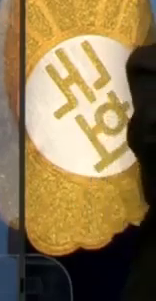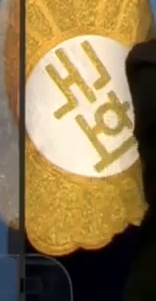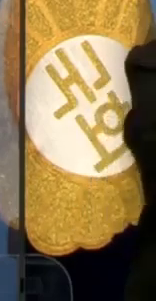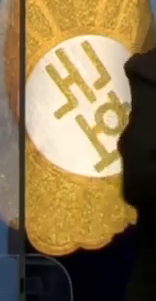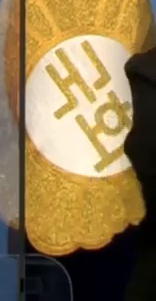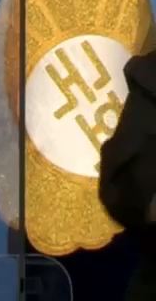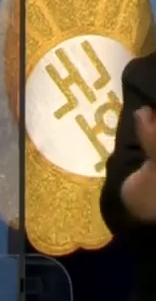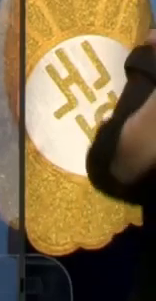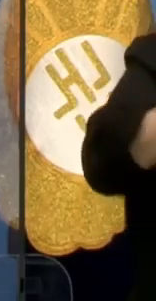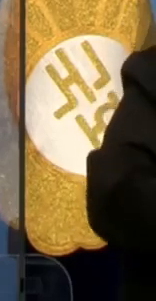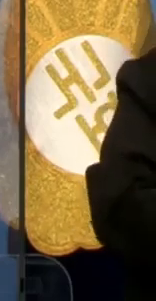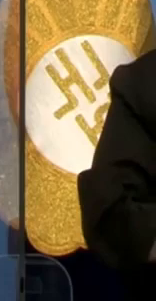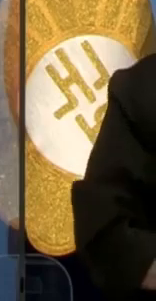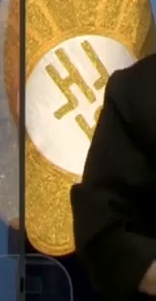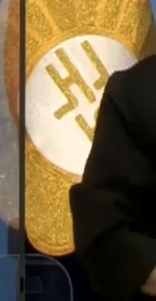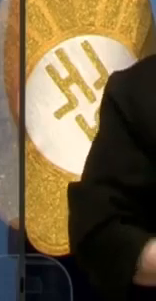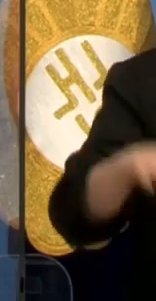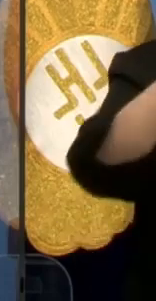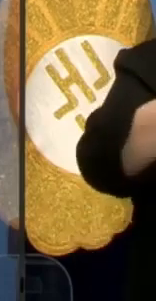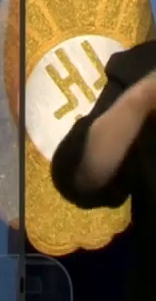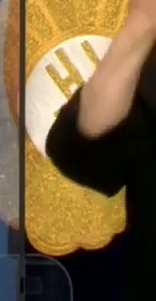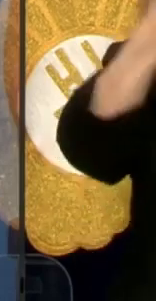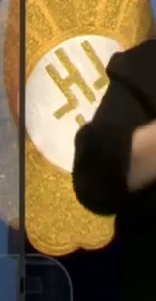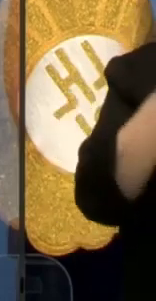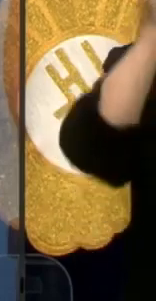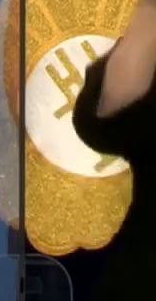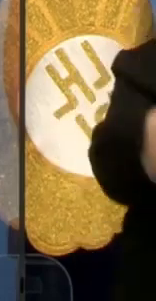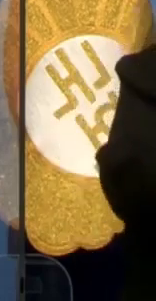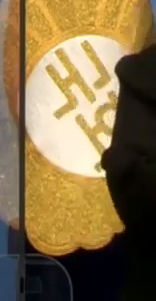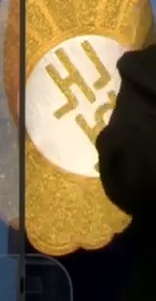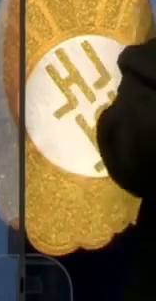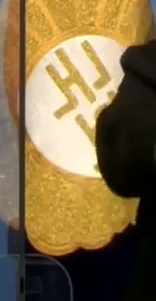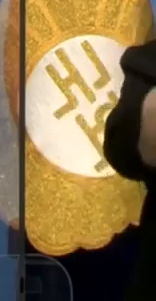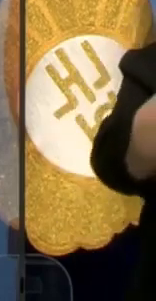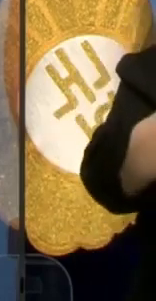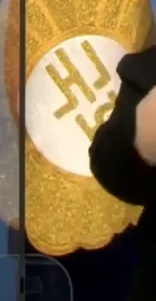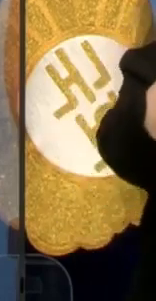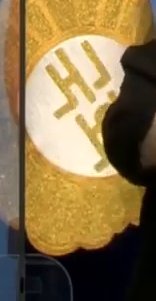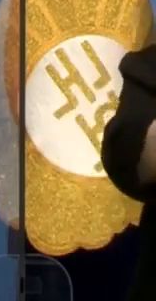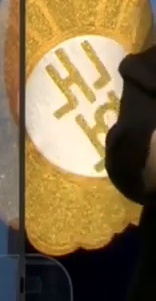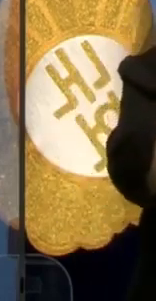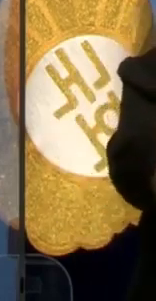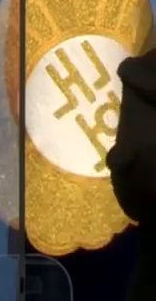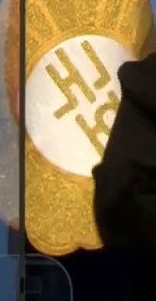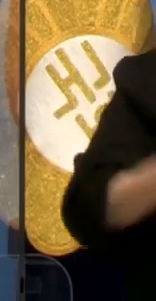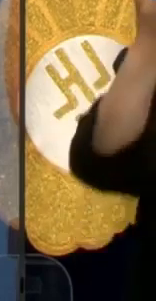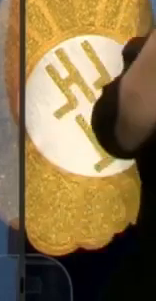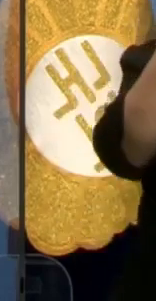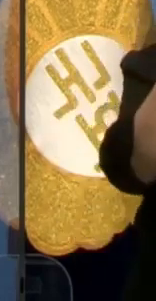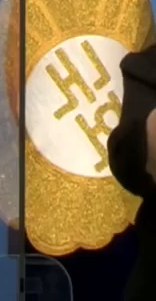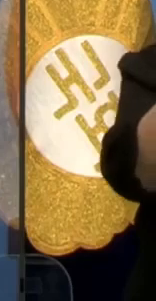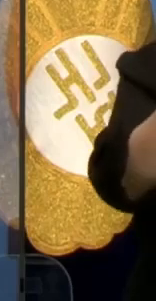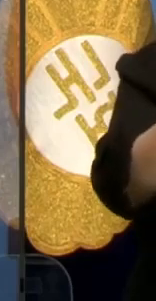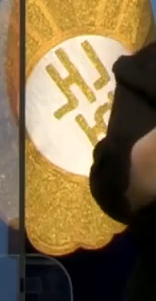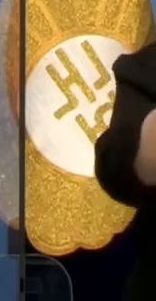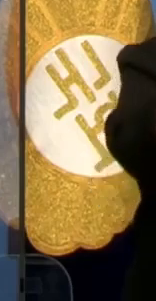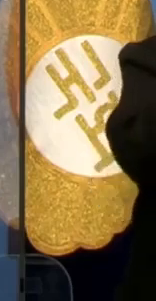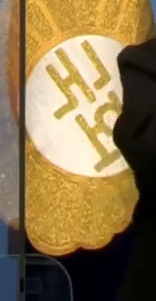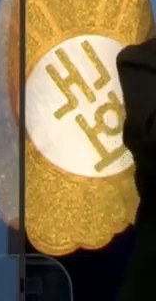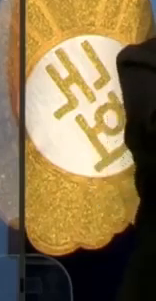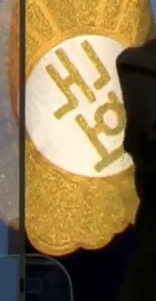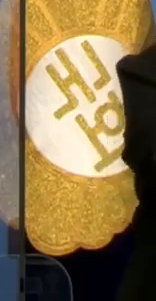월남했습니다. 항일운동을 하다 막판에 북한 공산주의를 피해 월남한 최 전 원장의 할아버지 사례를 통해서